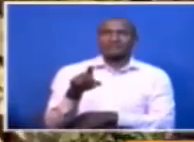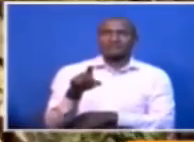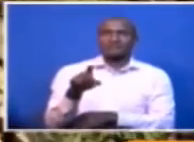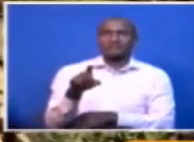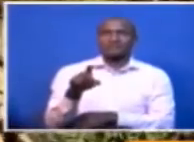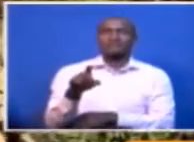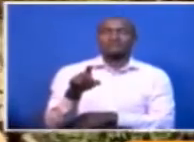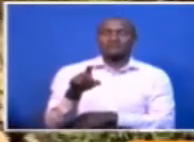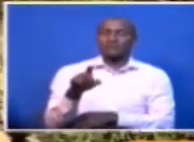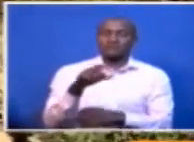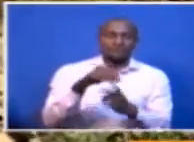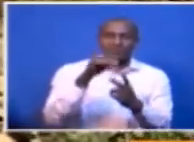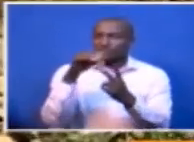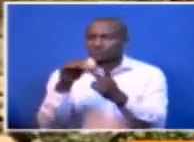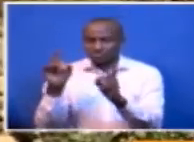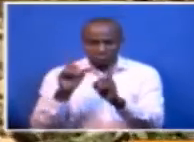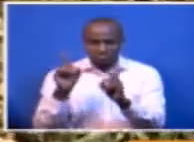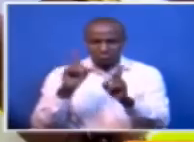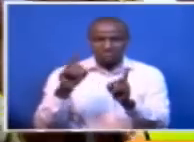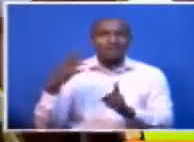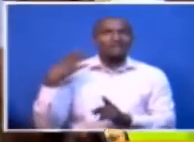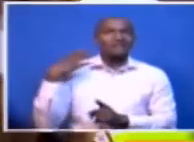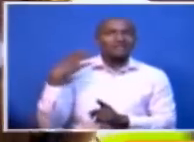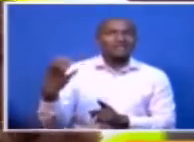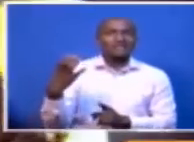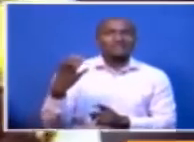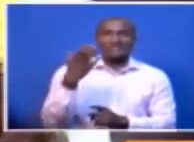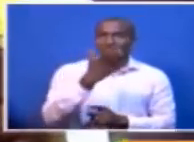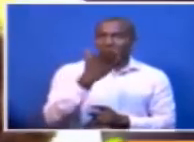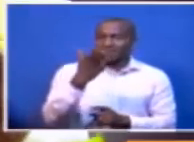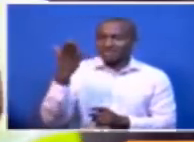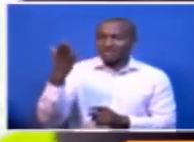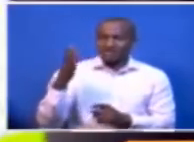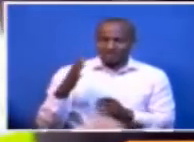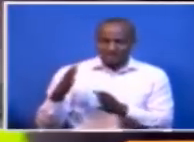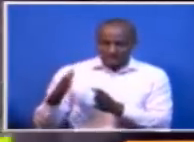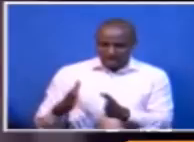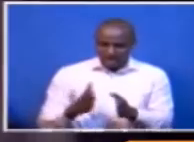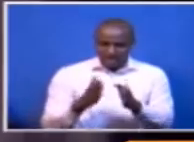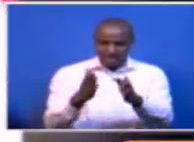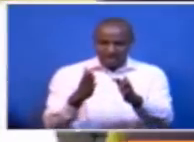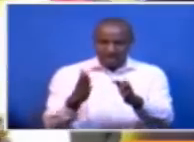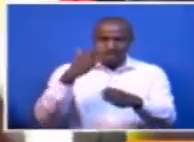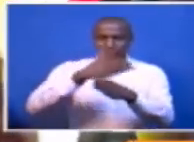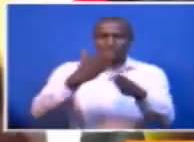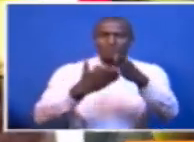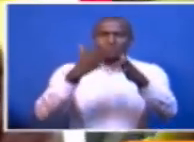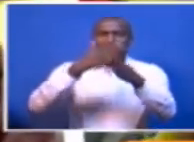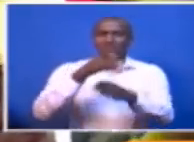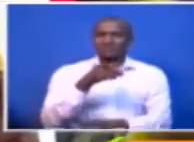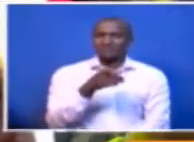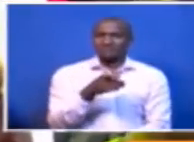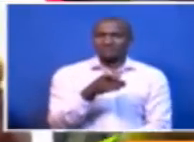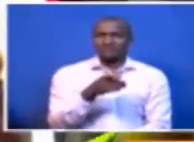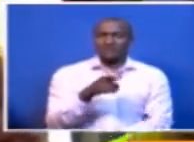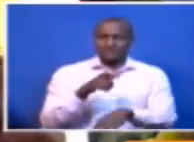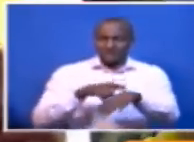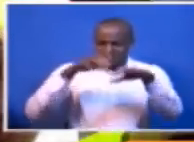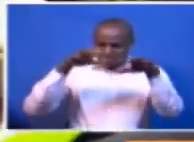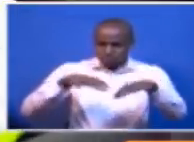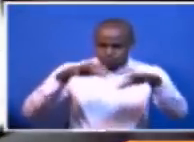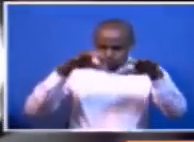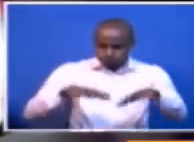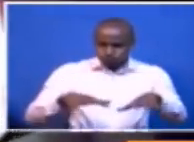Selectively in Kenya, matajiri wamejenga juu ya mto, juu ya river. Kukiflood, kukinyesha,